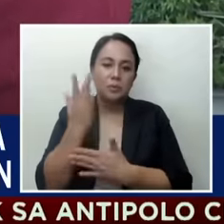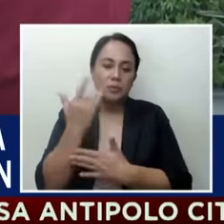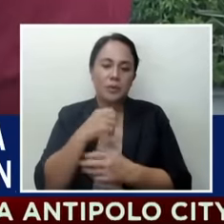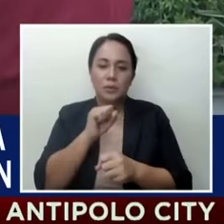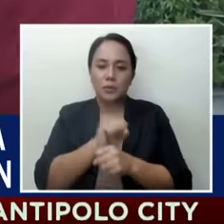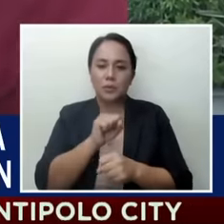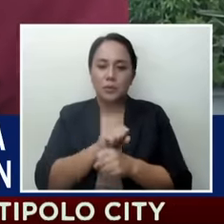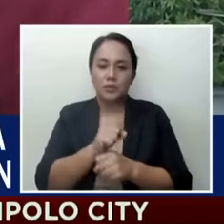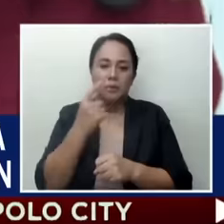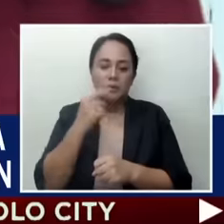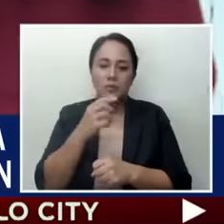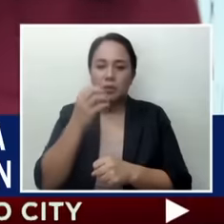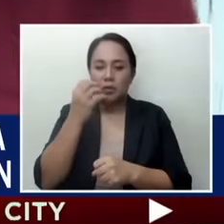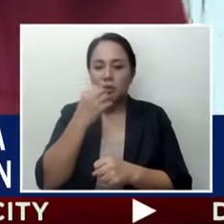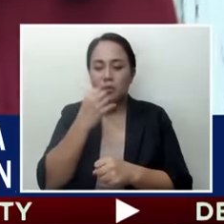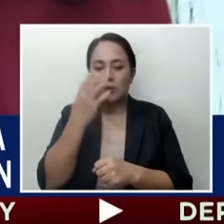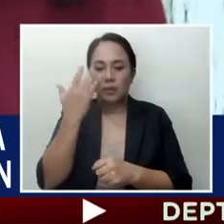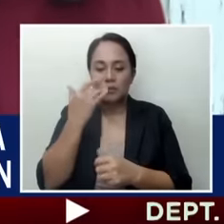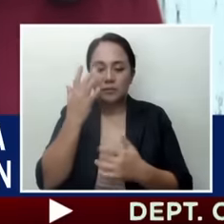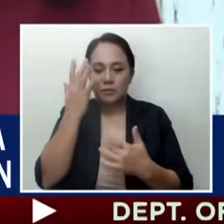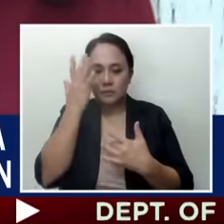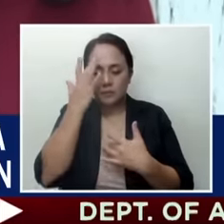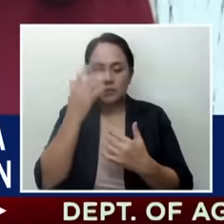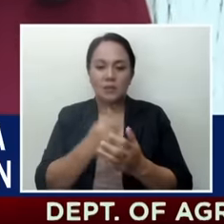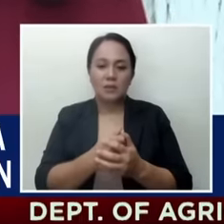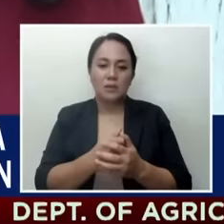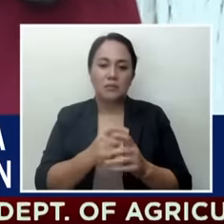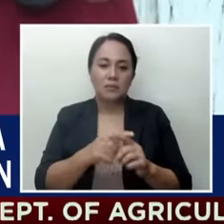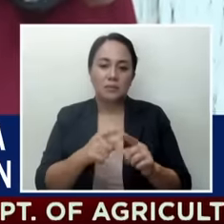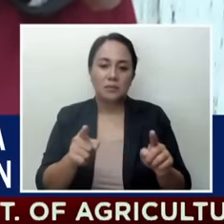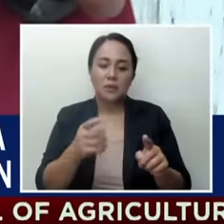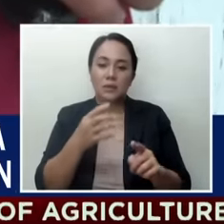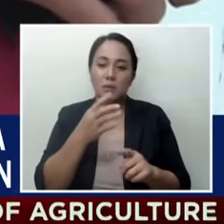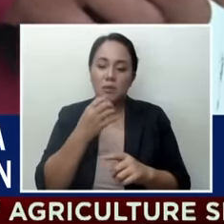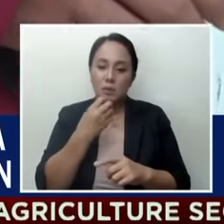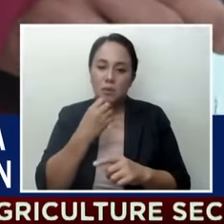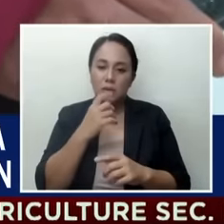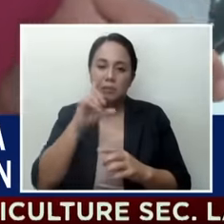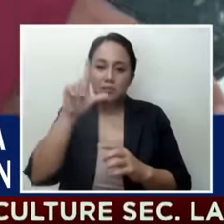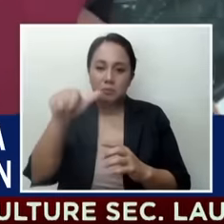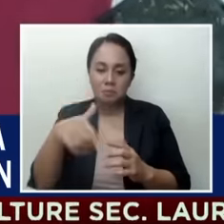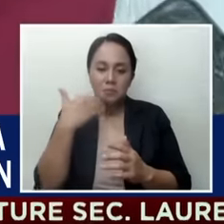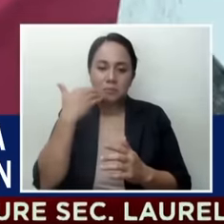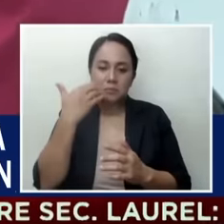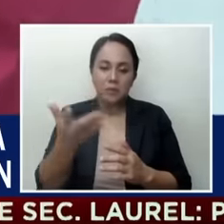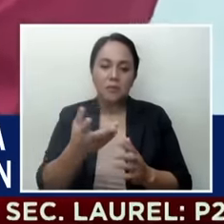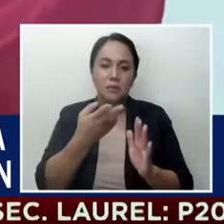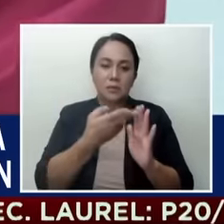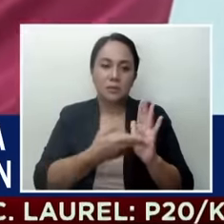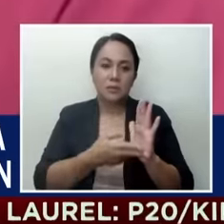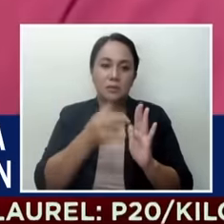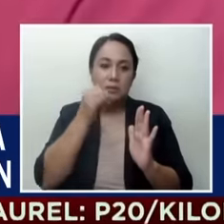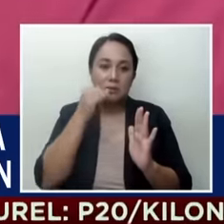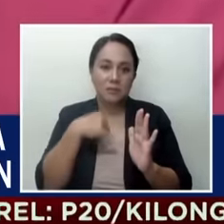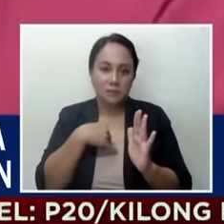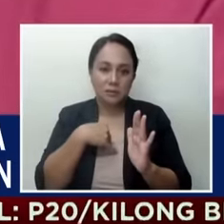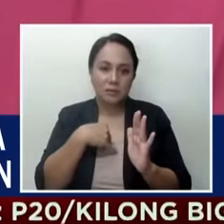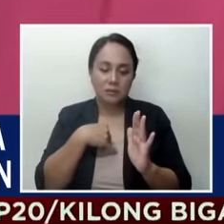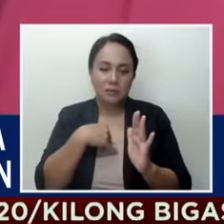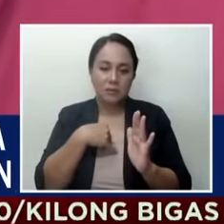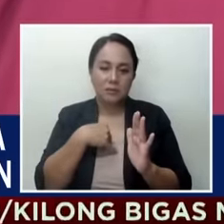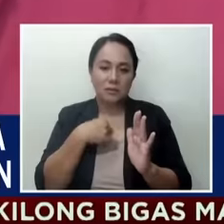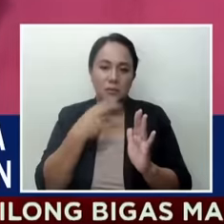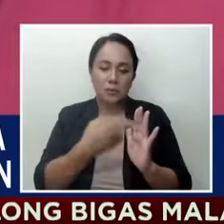para sa lola na may sakit. Sa kasamaang palad ay namatay ang kanyang lola at kalilibing lang kahapon. Opo